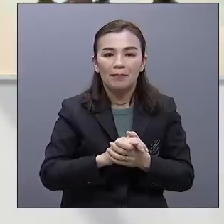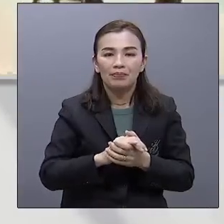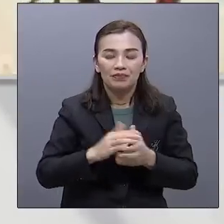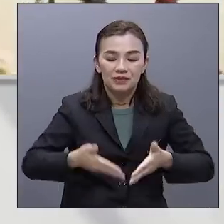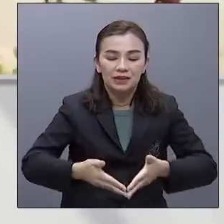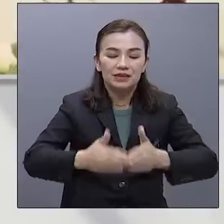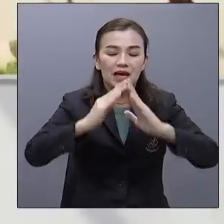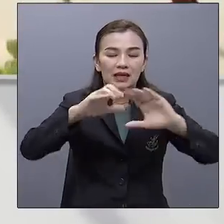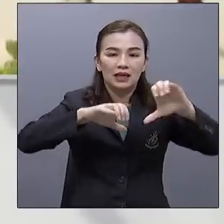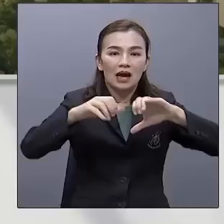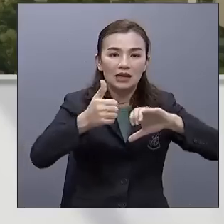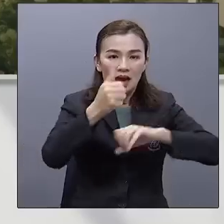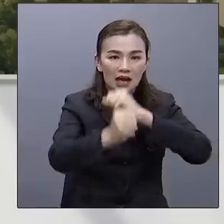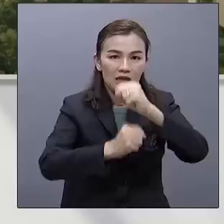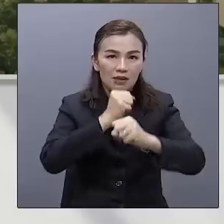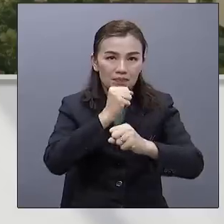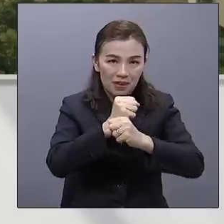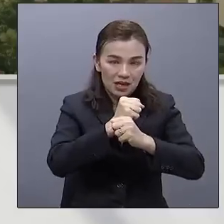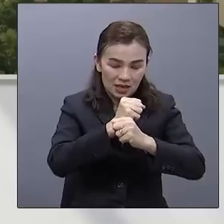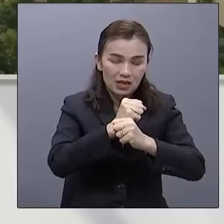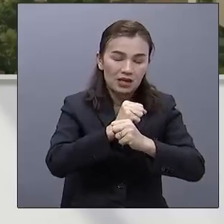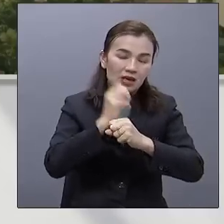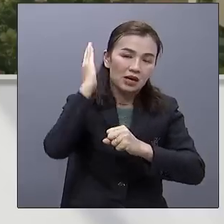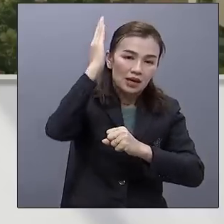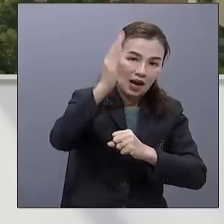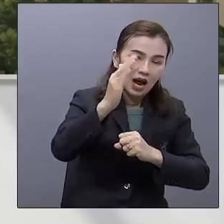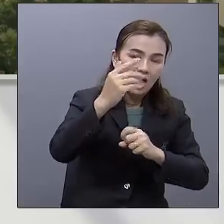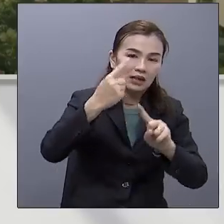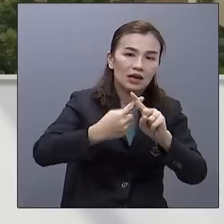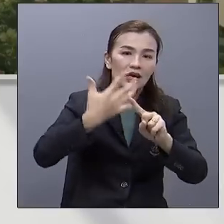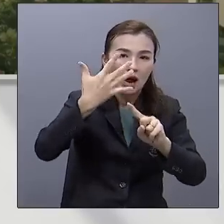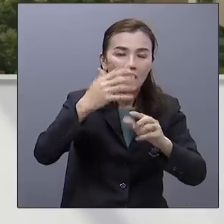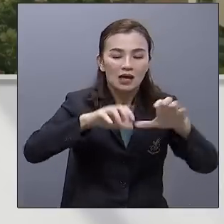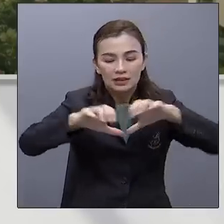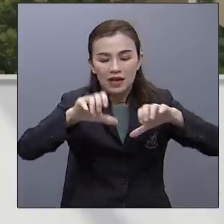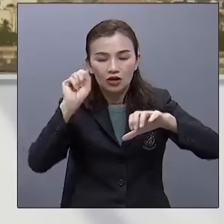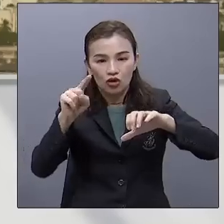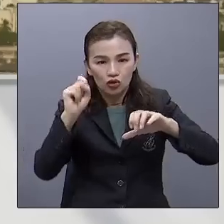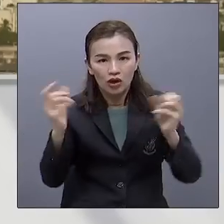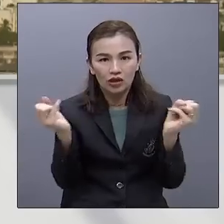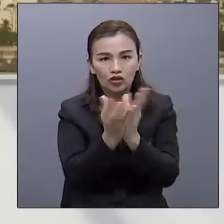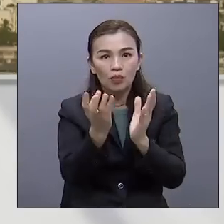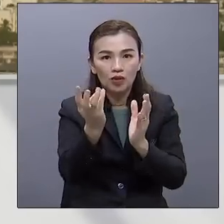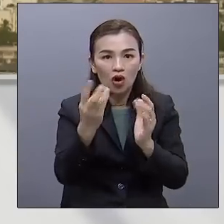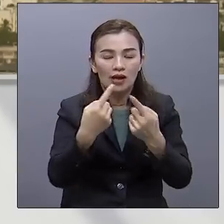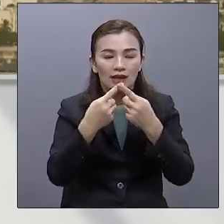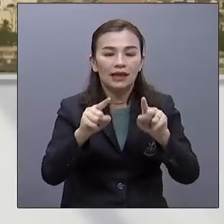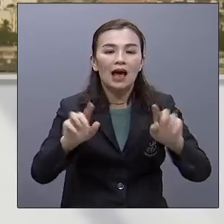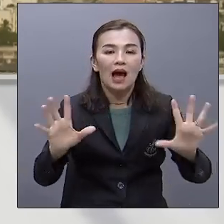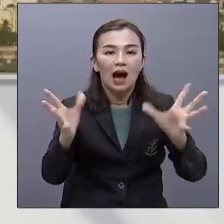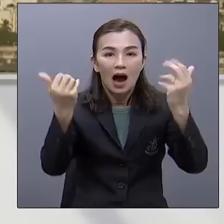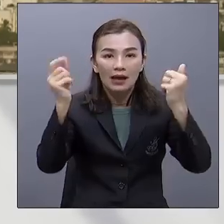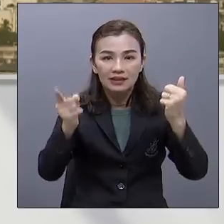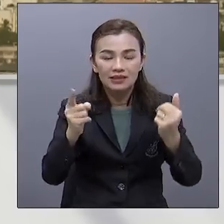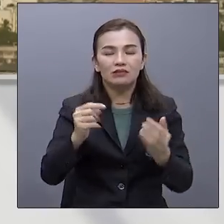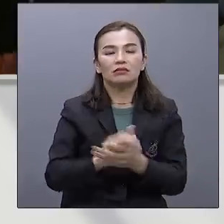ทำงบประมาณของปี 67-68 ผลกระทบก็จะน้อยค่ะแต่ส่วนที่จะหายไปแน่ๆก็คืองบกระตุ้นเศรษฐ